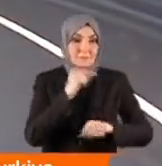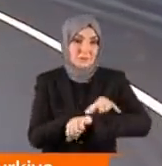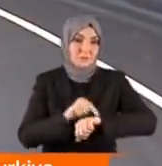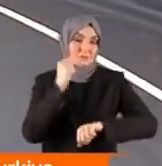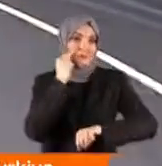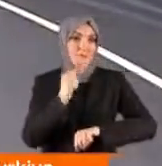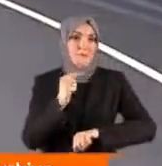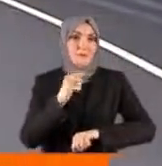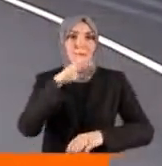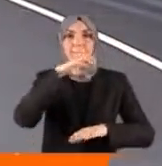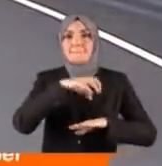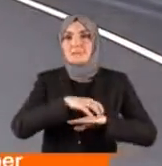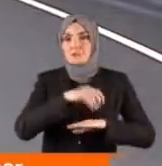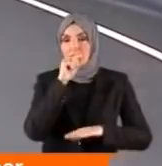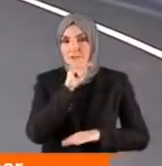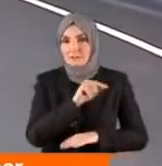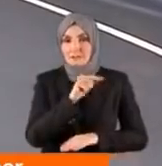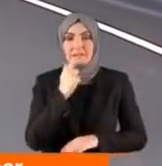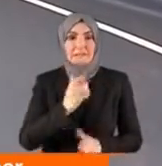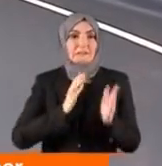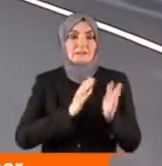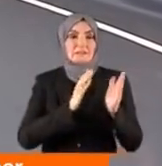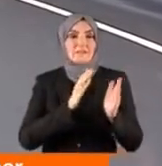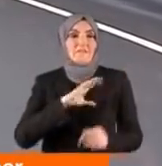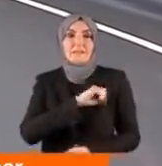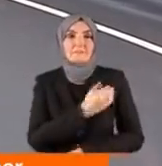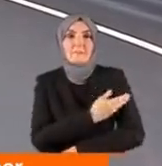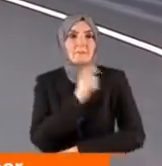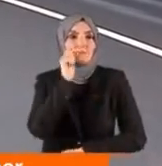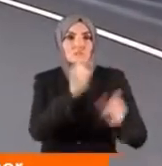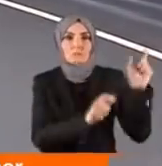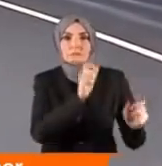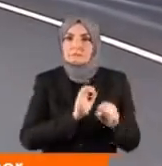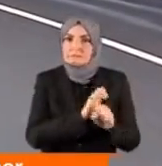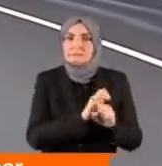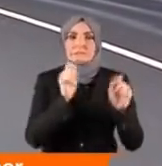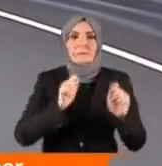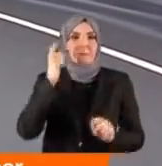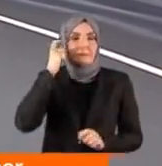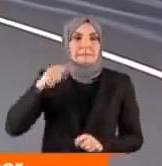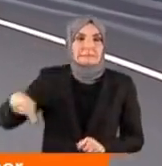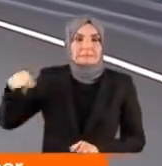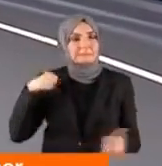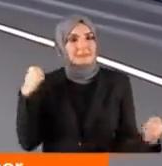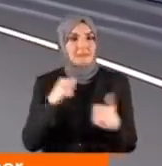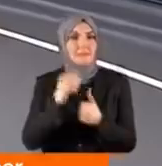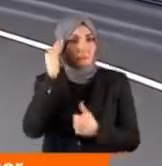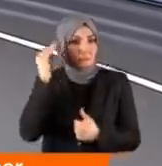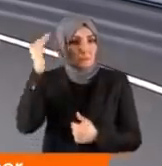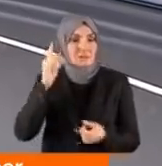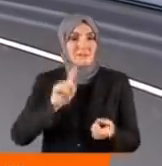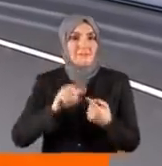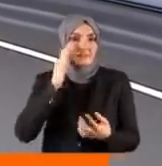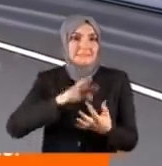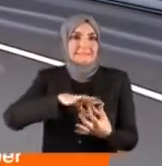Mescidi Aksa vardı yıllardır Filistin'in Müslümanlara zulmeden israilliler bir kez daha kutsal ve insani değerleri